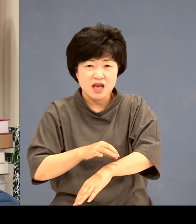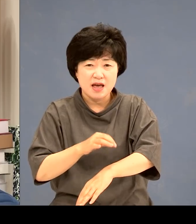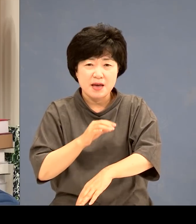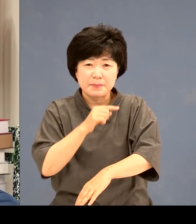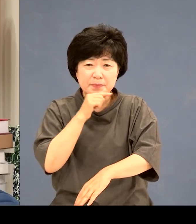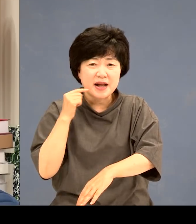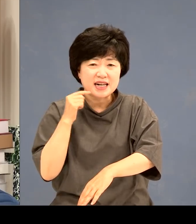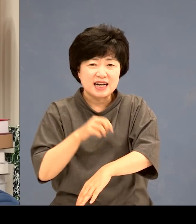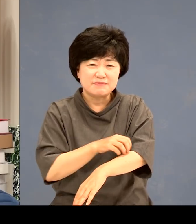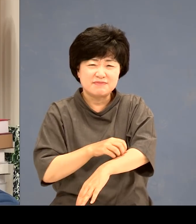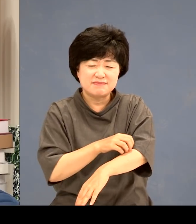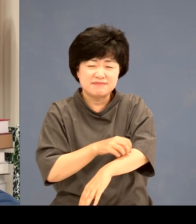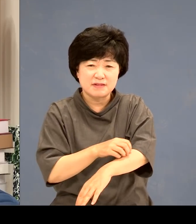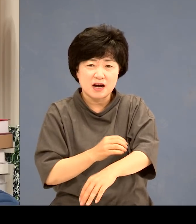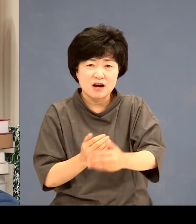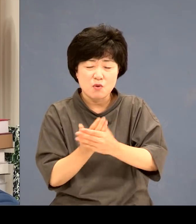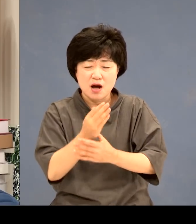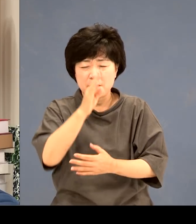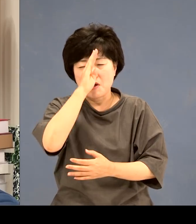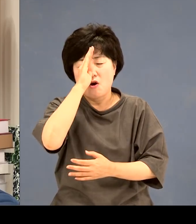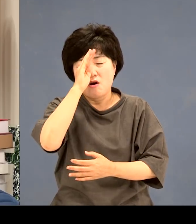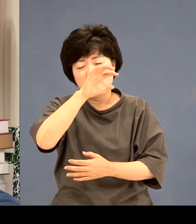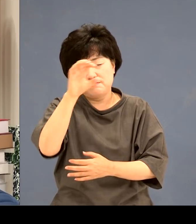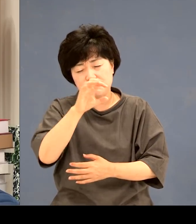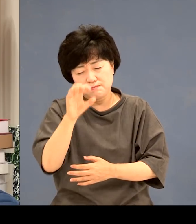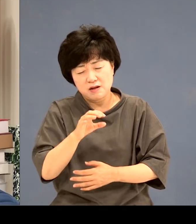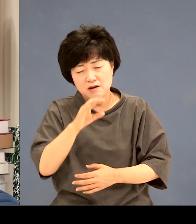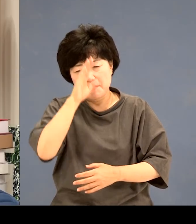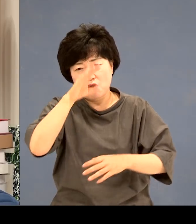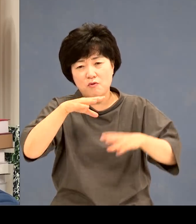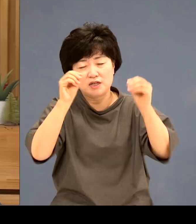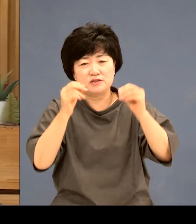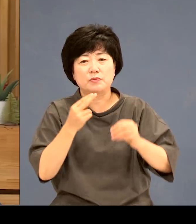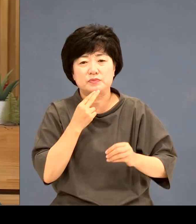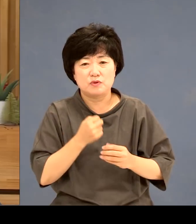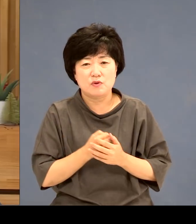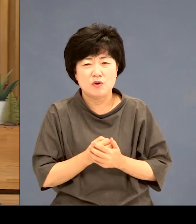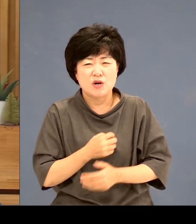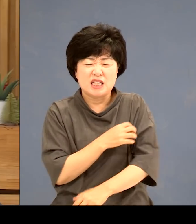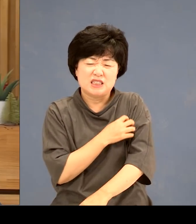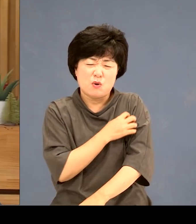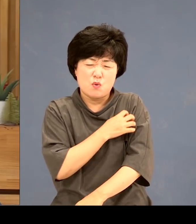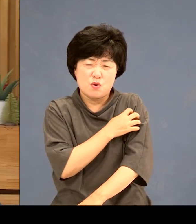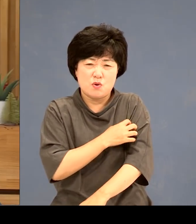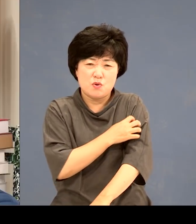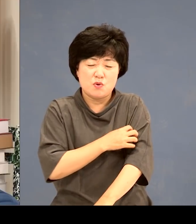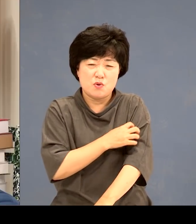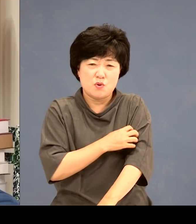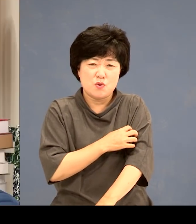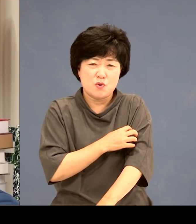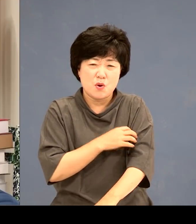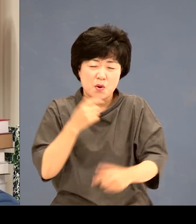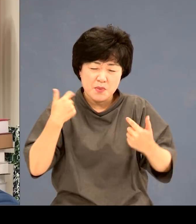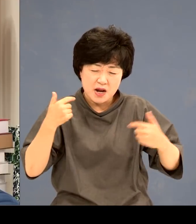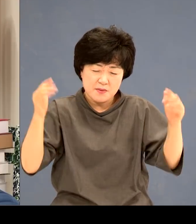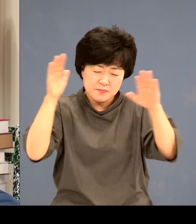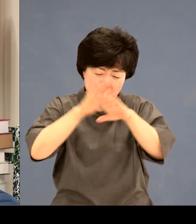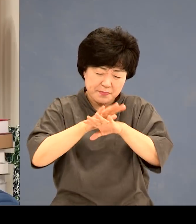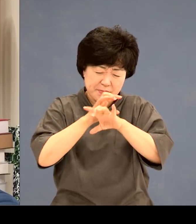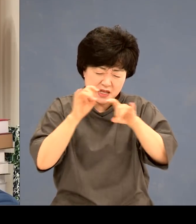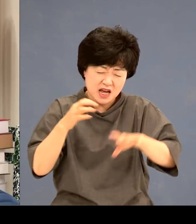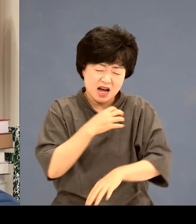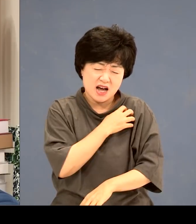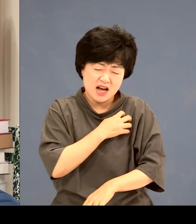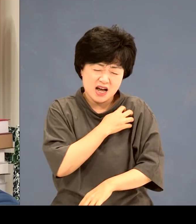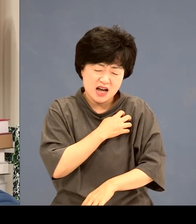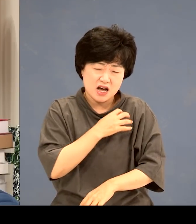이렇게 알아왔었는데요. 이게 네. 만성 질환이고 이게 완치가 안 되는 병이에요. 그래서 이렇게 되게 간지러워요. 그래서 이제